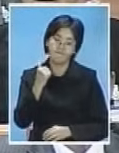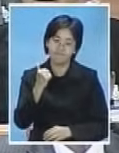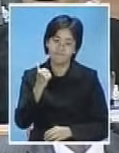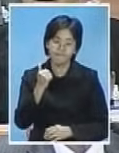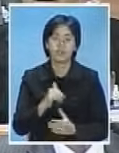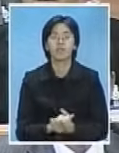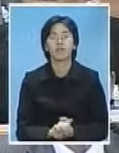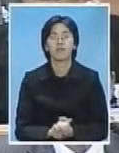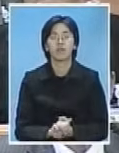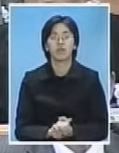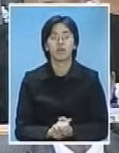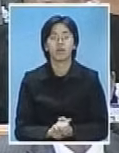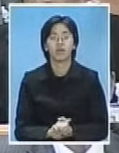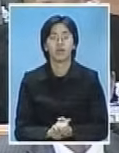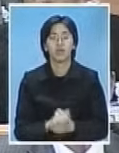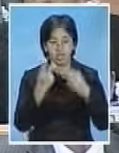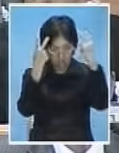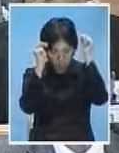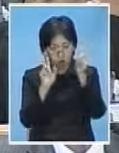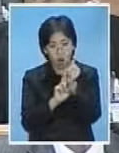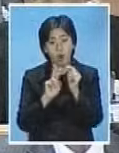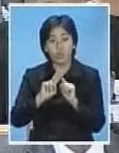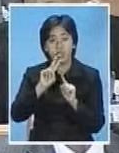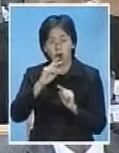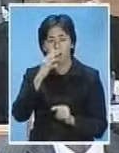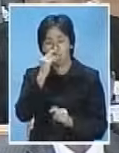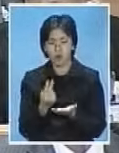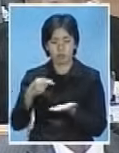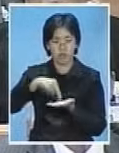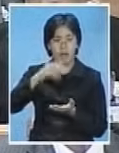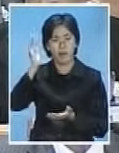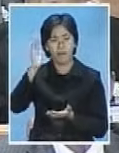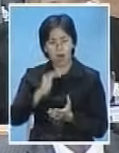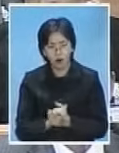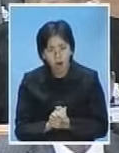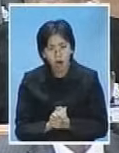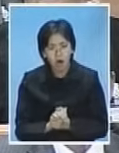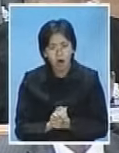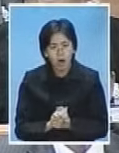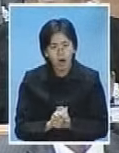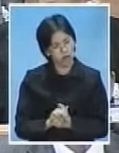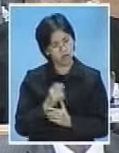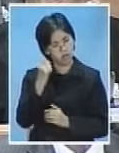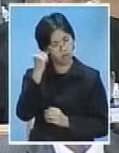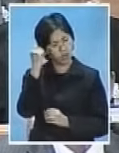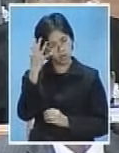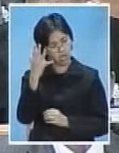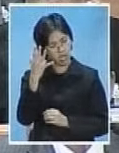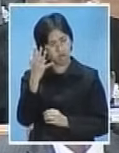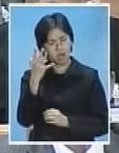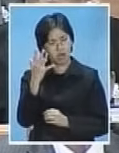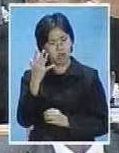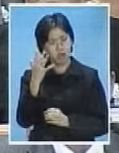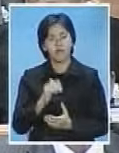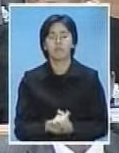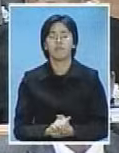แต่พอฟังท่านรองนายกท่านที่สองลุกขึ้นมาพูดความเข้าใจดีขึ้นหายหมดเลยครับ